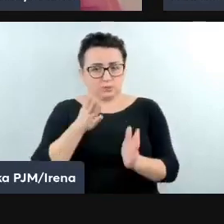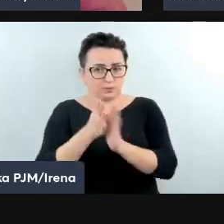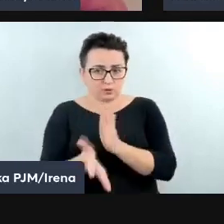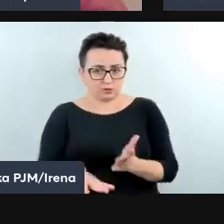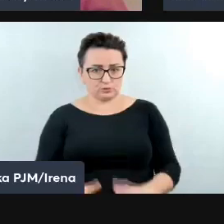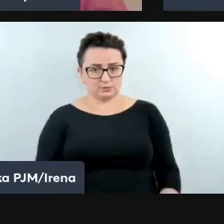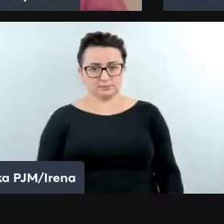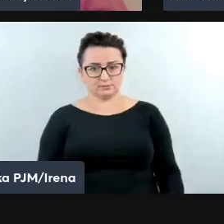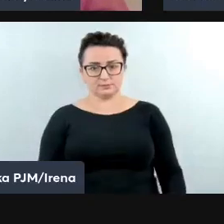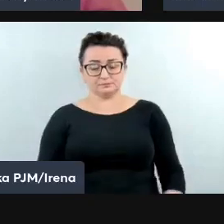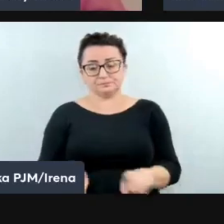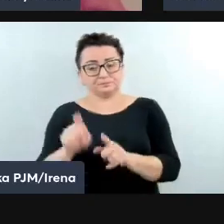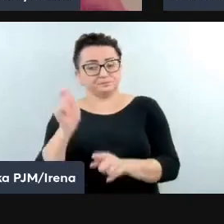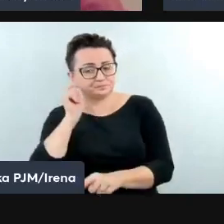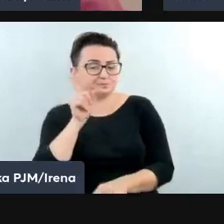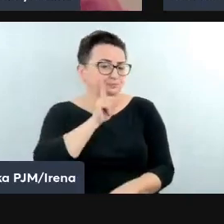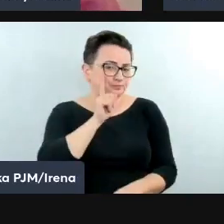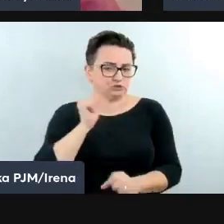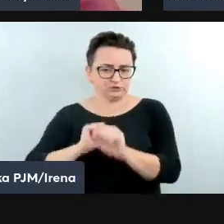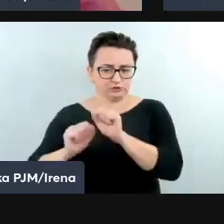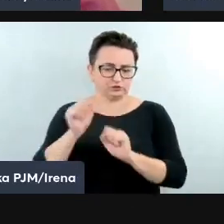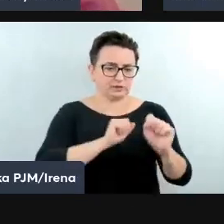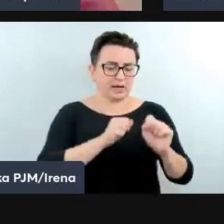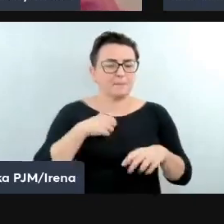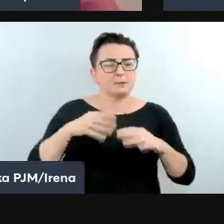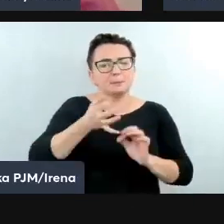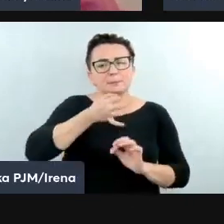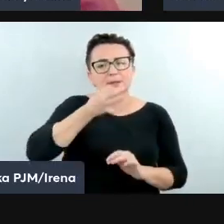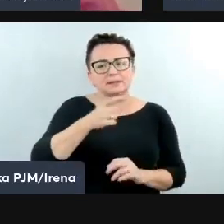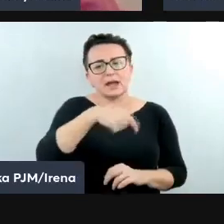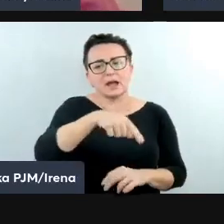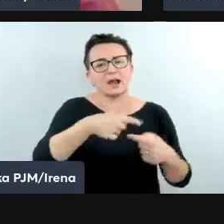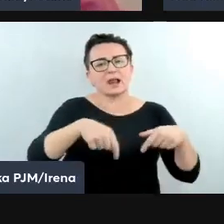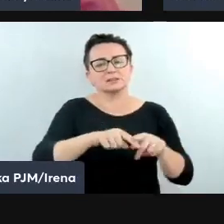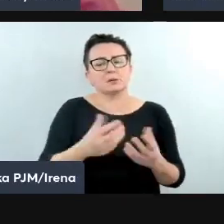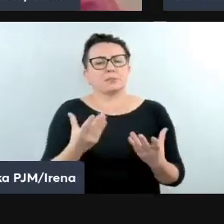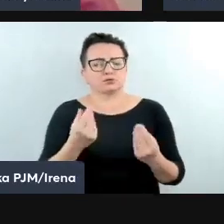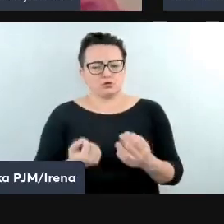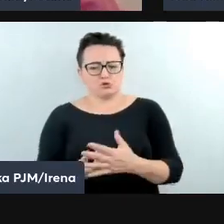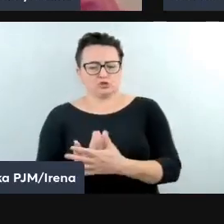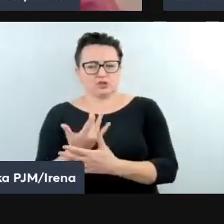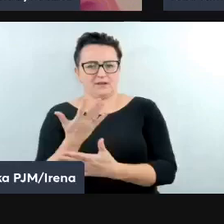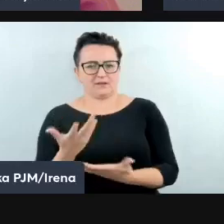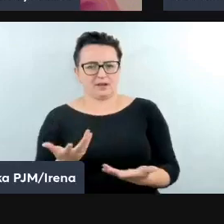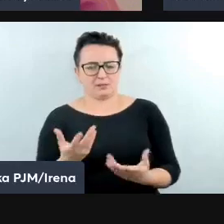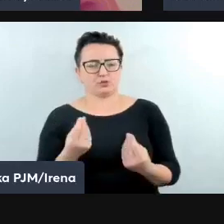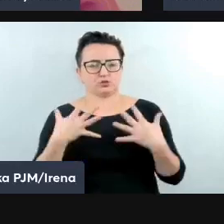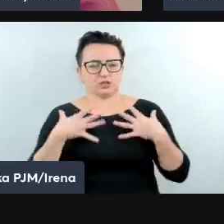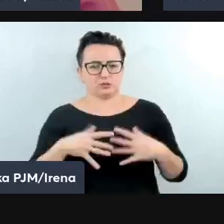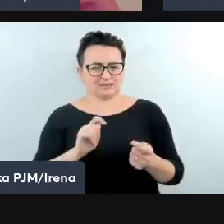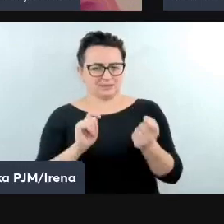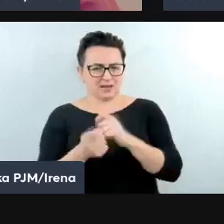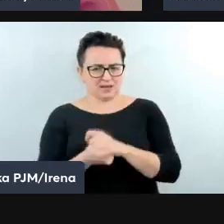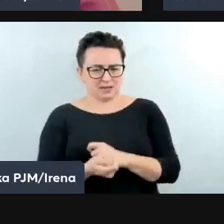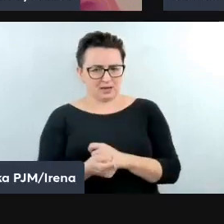początku klasy, jakby po co w ogóle jest dojrzewanie, po co w ogóle to ciało się zmienia, nie? No po to, żebyśmy mogli być płodni, nie? I oczywiście